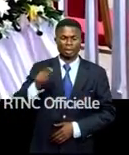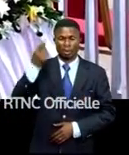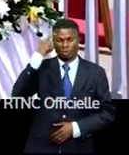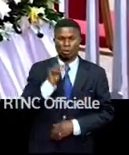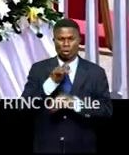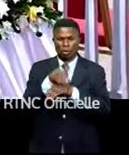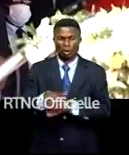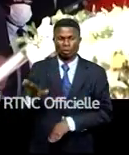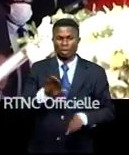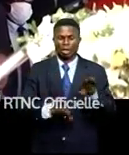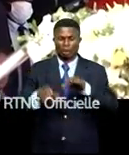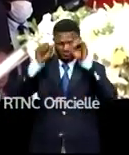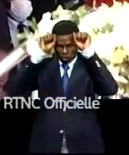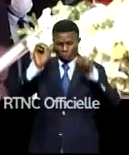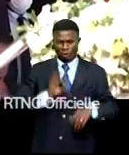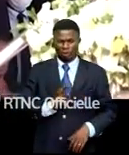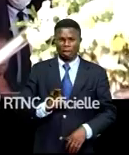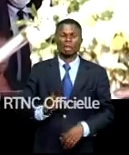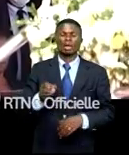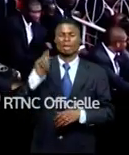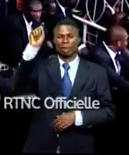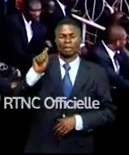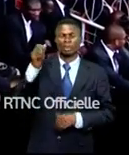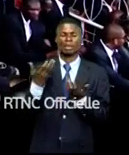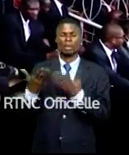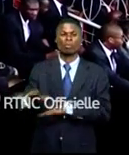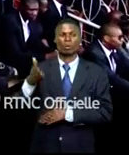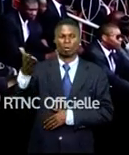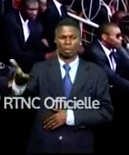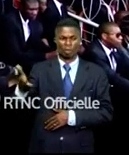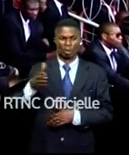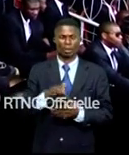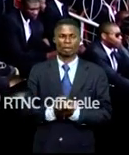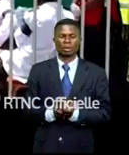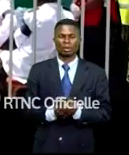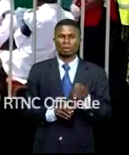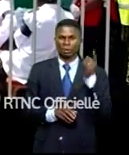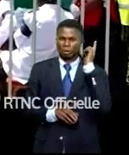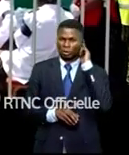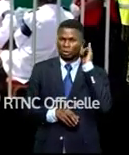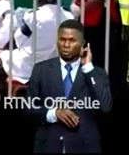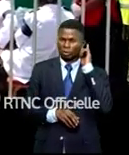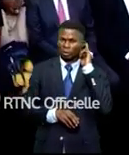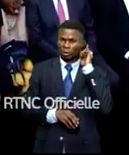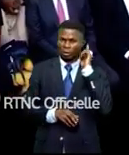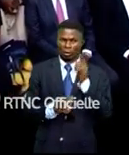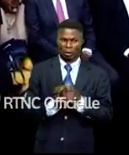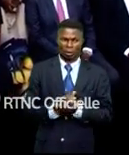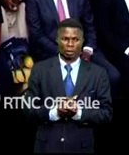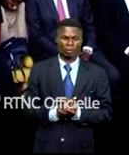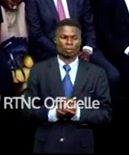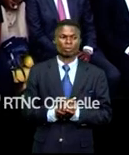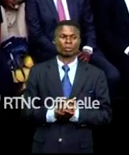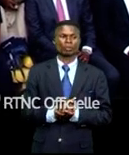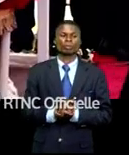fait son entrée au stade sous les ovations des milliers de Tanzaniens venus pleurer leur président. Après une courte prière par différents